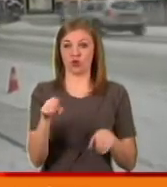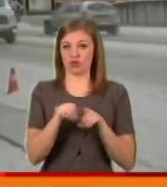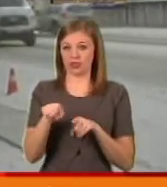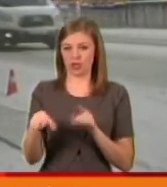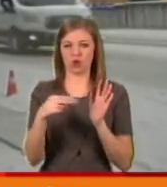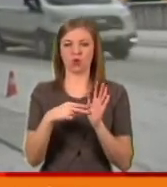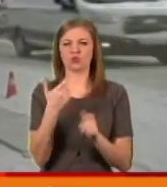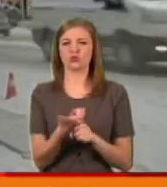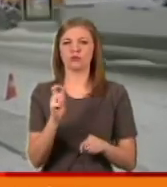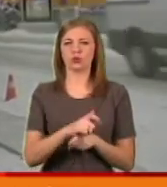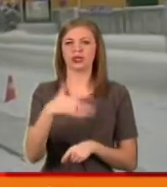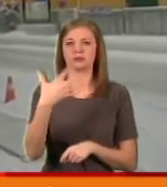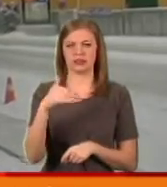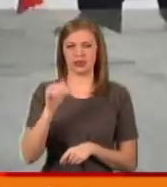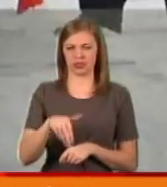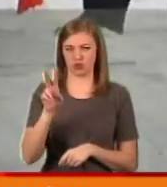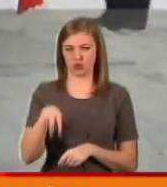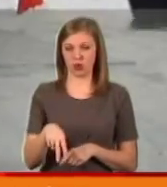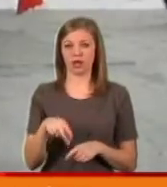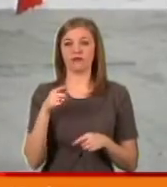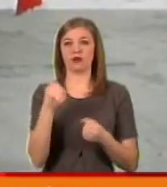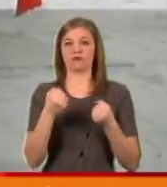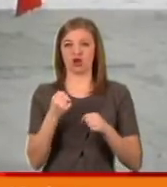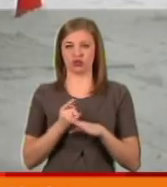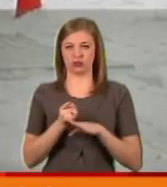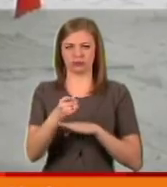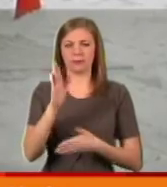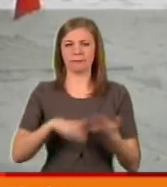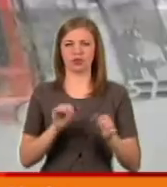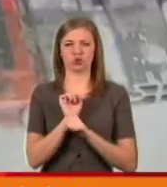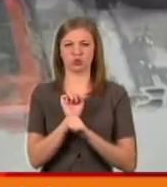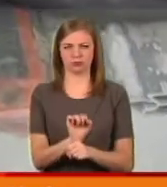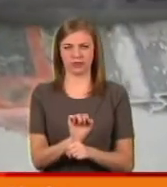такий коштує понад 50 тисяч доларів. Проїжджає колесами без зупинки.